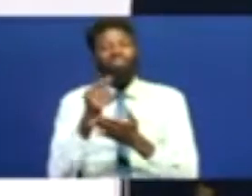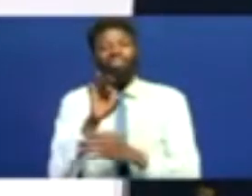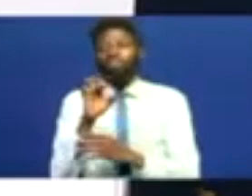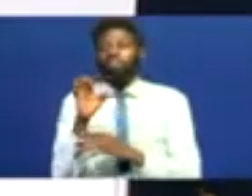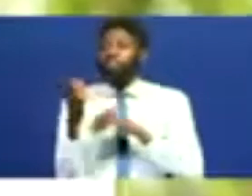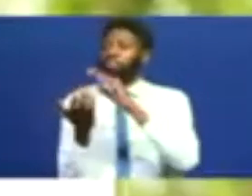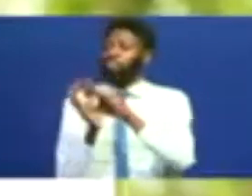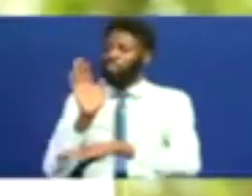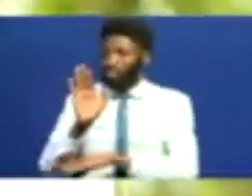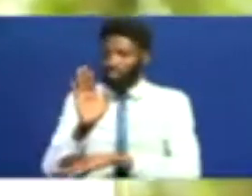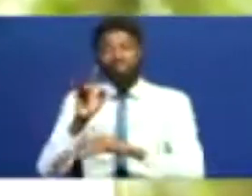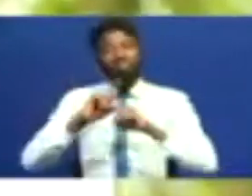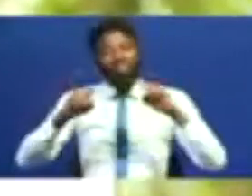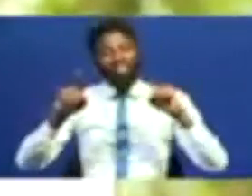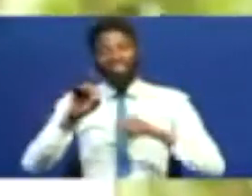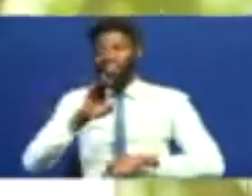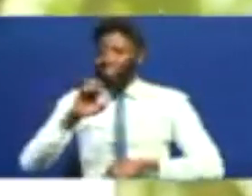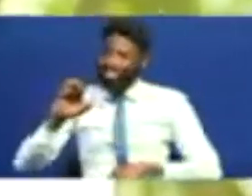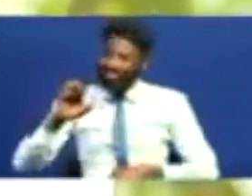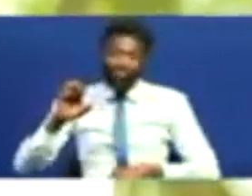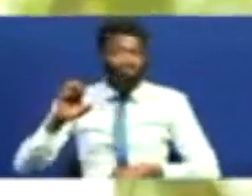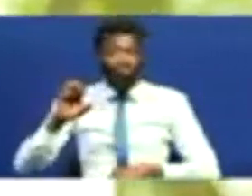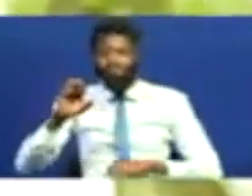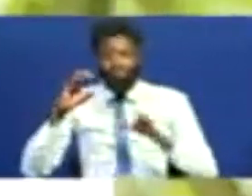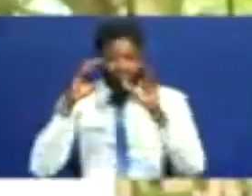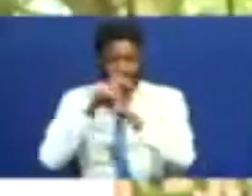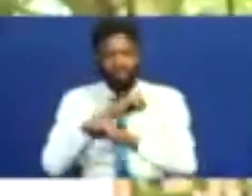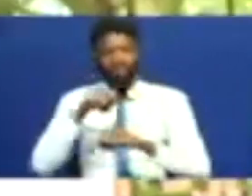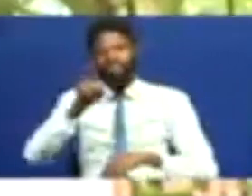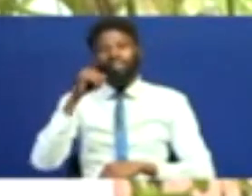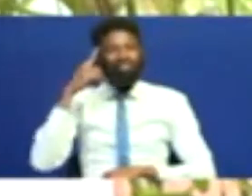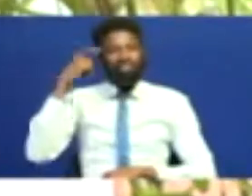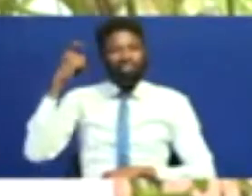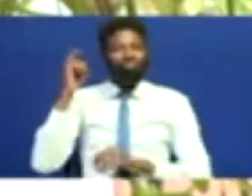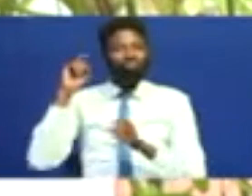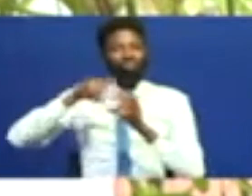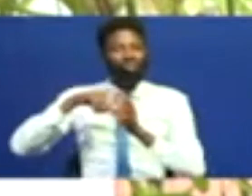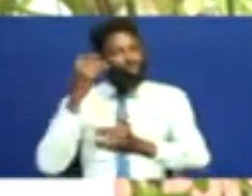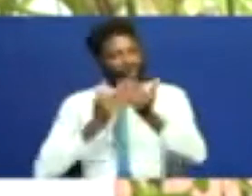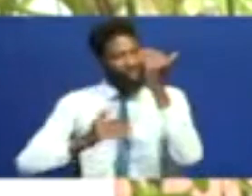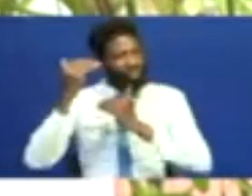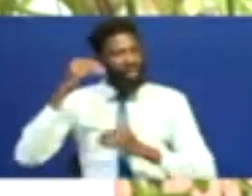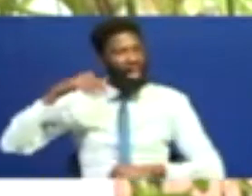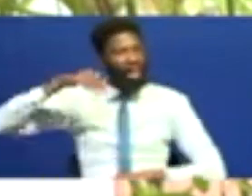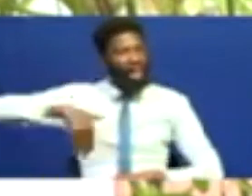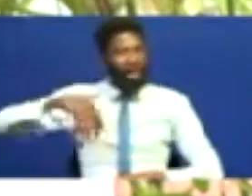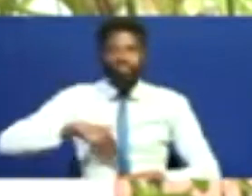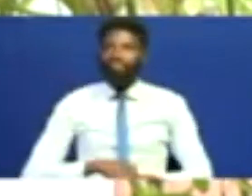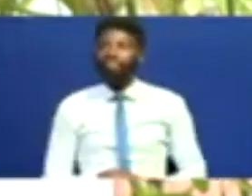fedha huenda ukachelewesha ndoto zake za kujiunga na chuo kikuu. Nilikuwa shule jana hiyo Kabarak